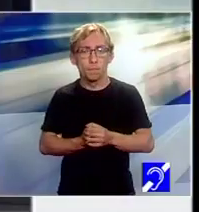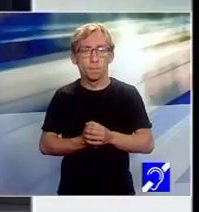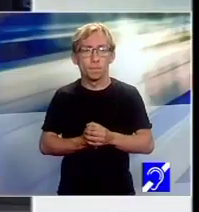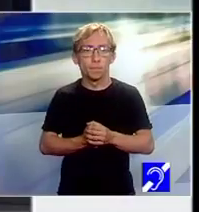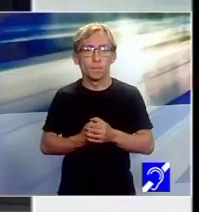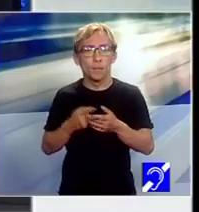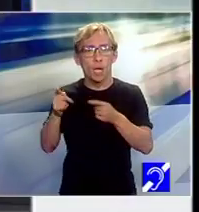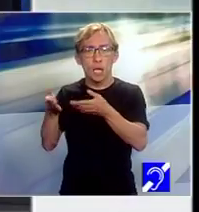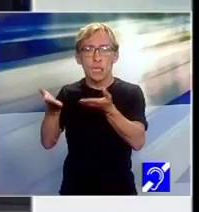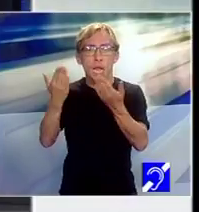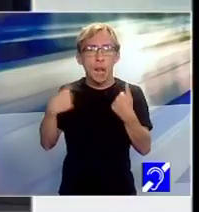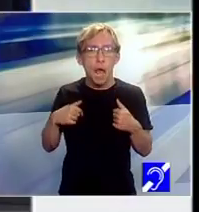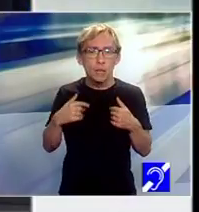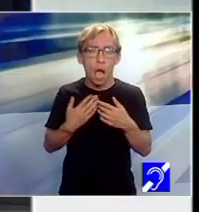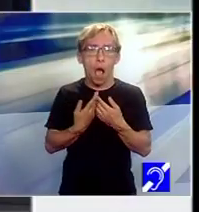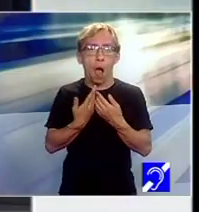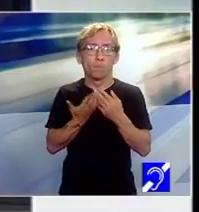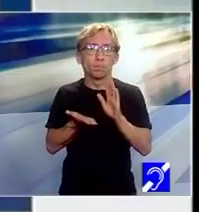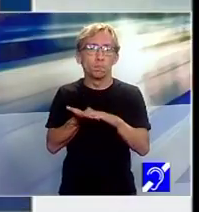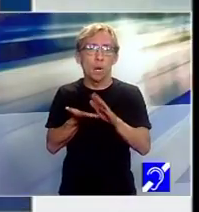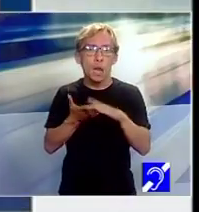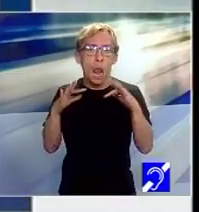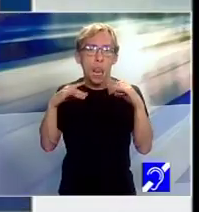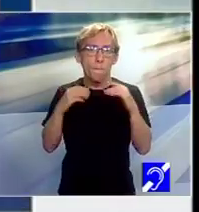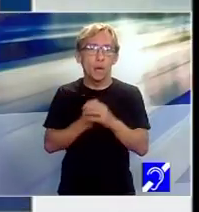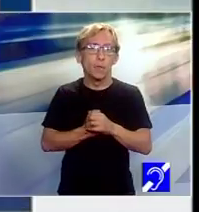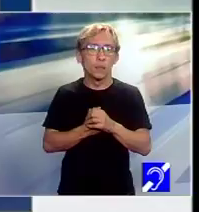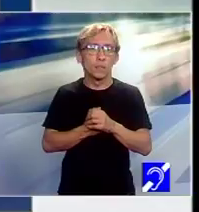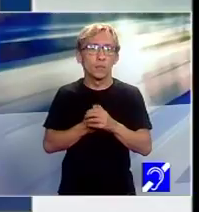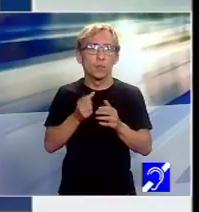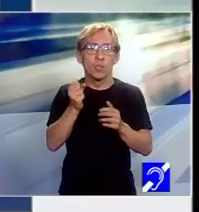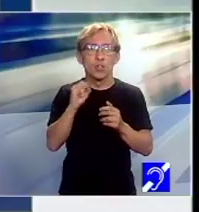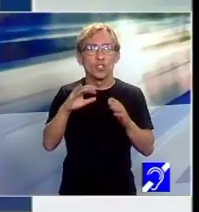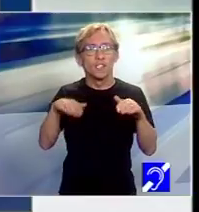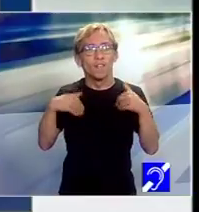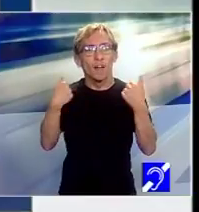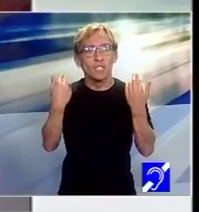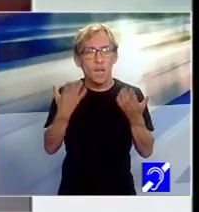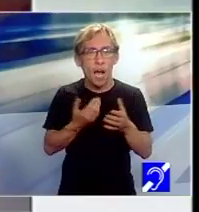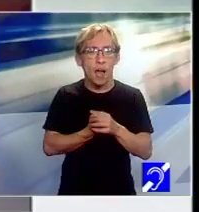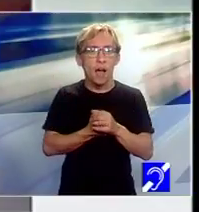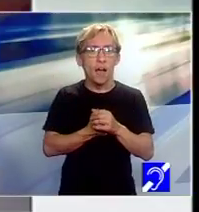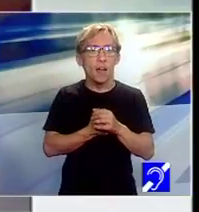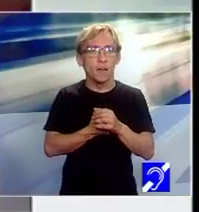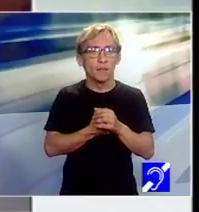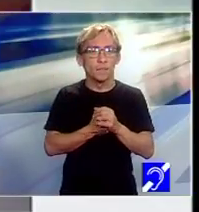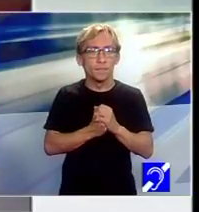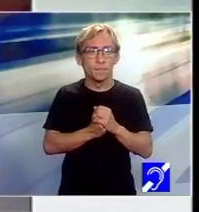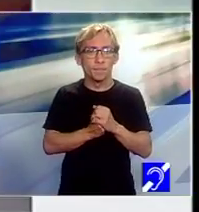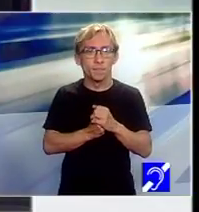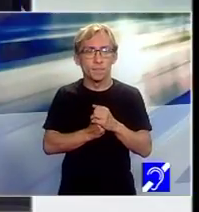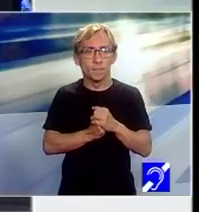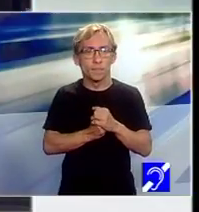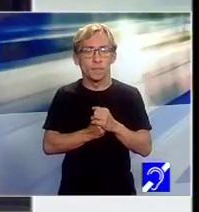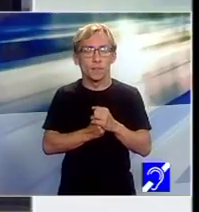să ne dea mână liberă să putem să ne facem planul. Să vă dea mână liberă și să vă dea și niște fonduri. Păi, eu când am spus mână liberă, m-am referit